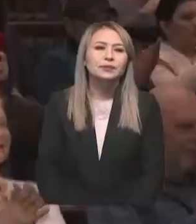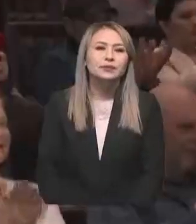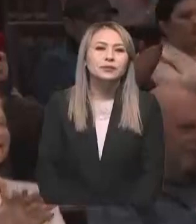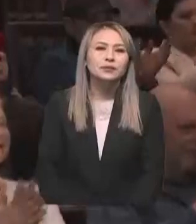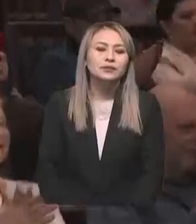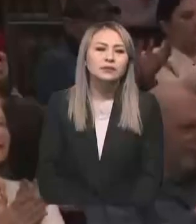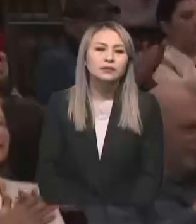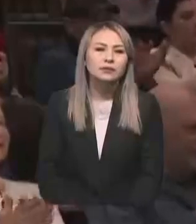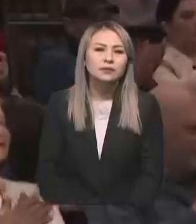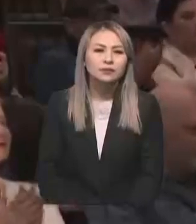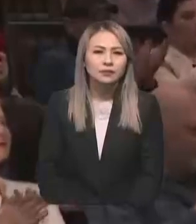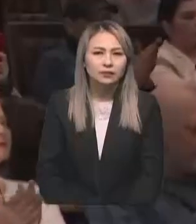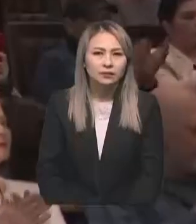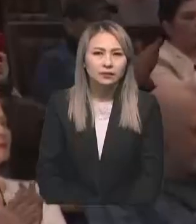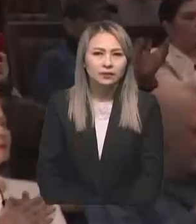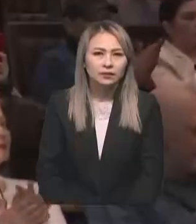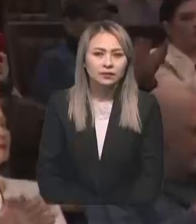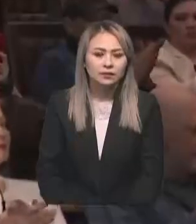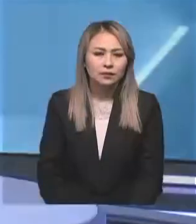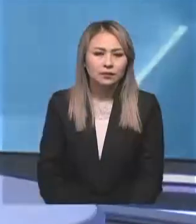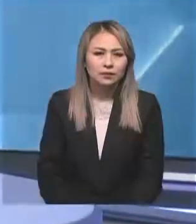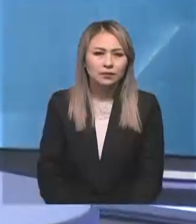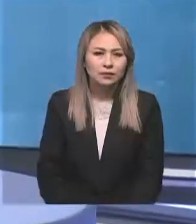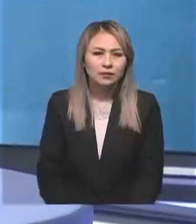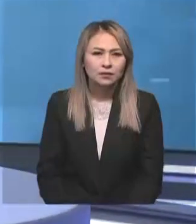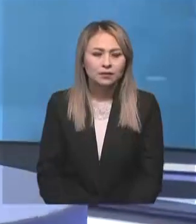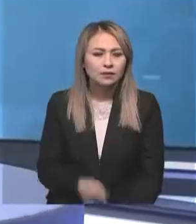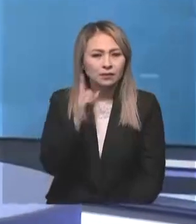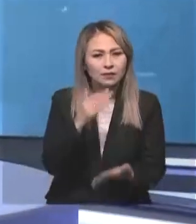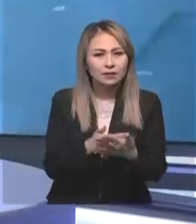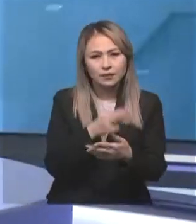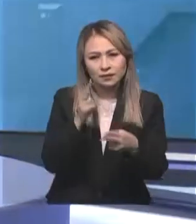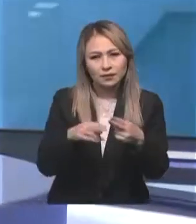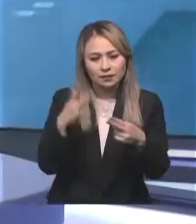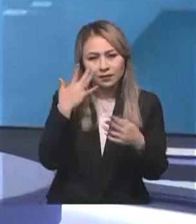Әбен Нарымбаев, 24 кезет, Алматы. Осы уақытқа дейін